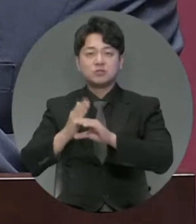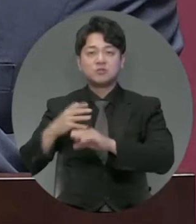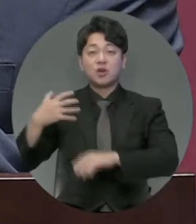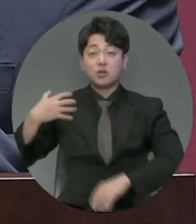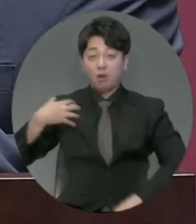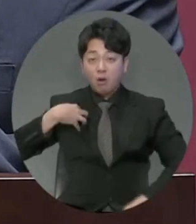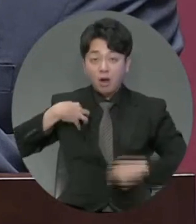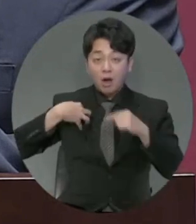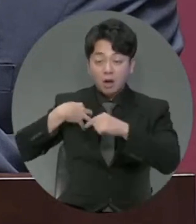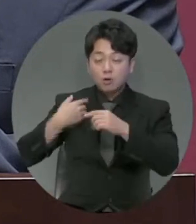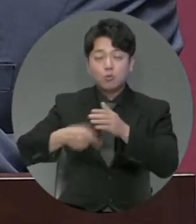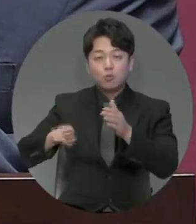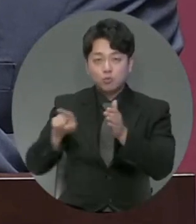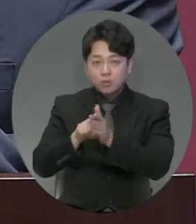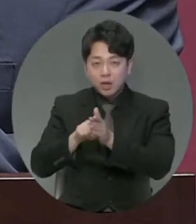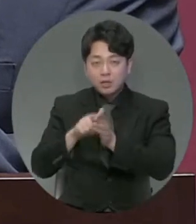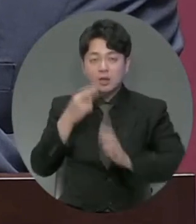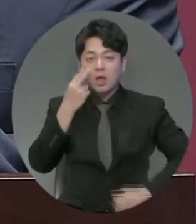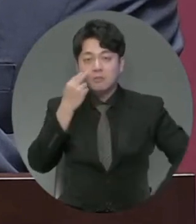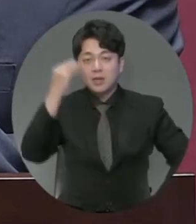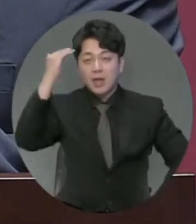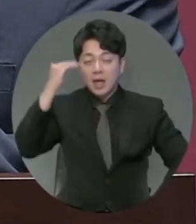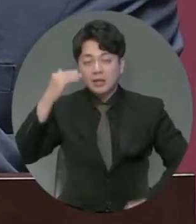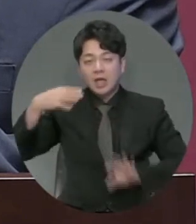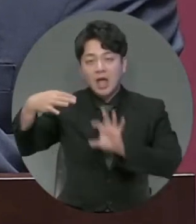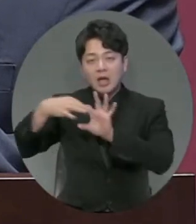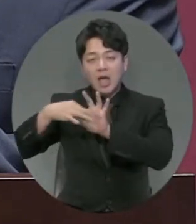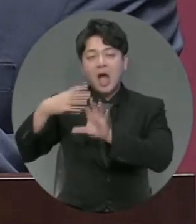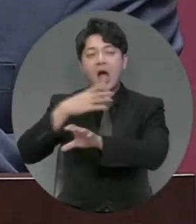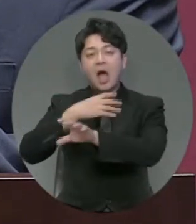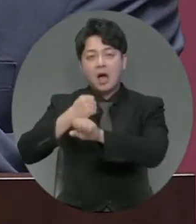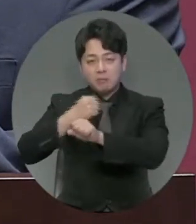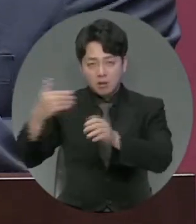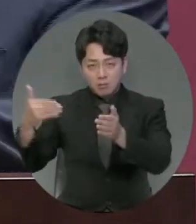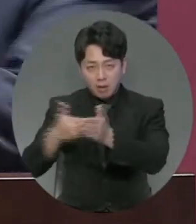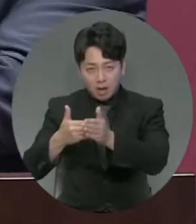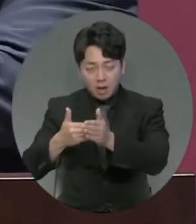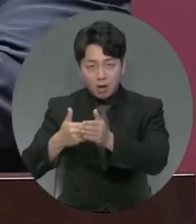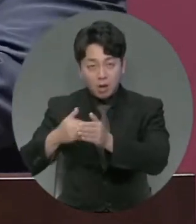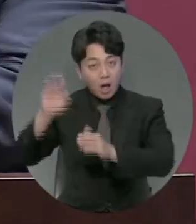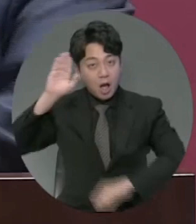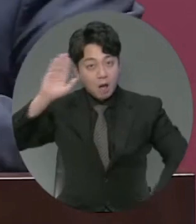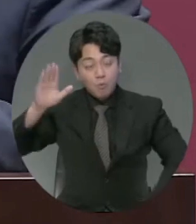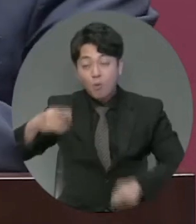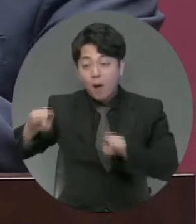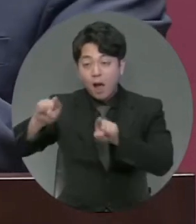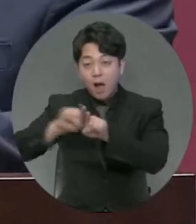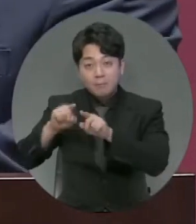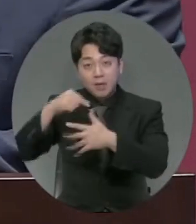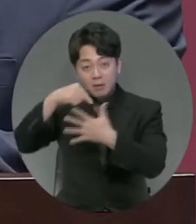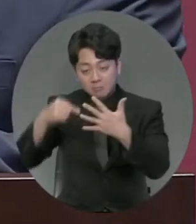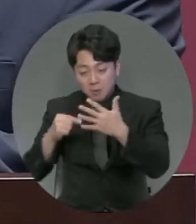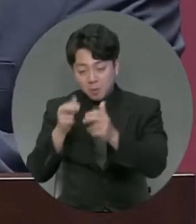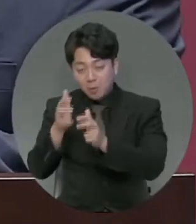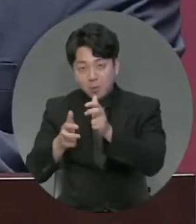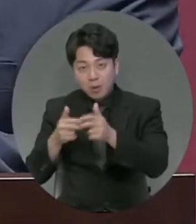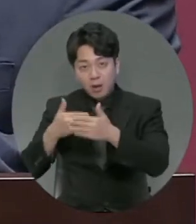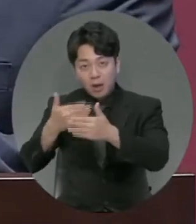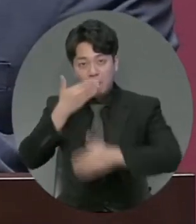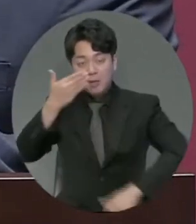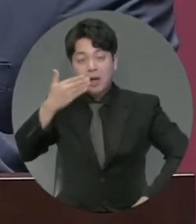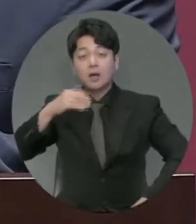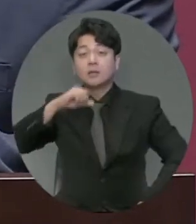대해서 합의를 하고 또 많은 프로그램을 저희가 할 수 있었던 거, 이거는 완전히 새로운 총리님.